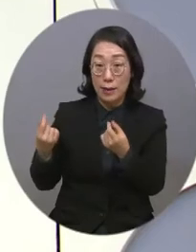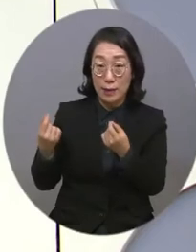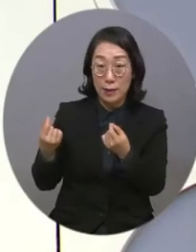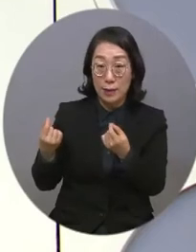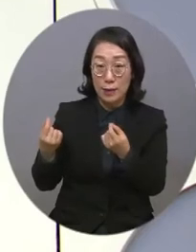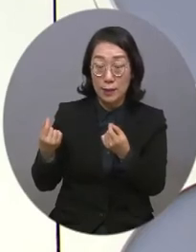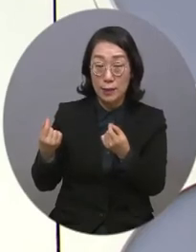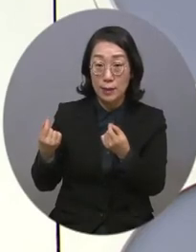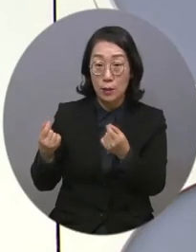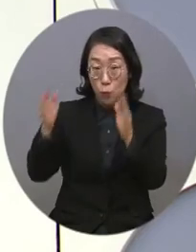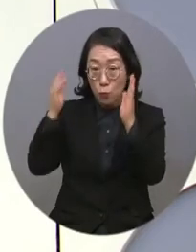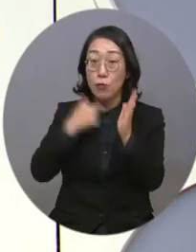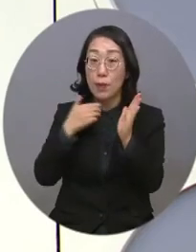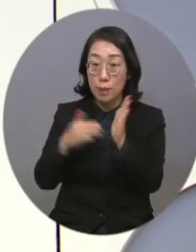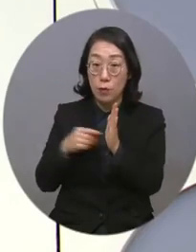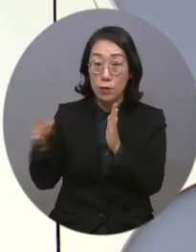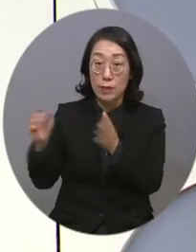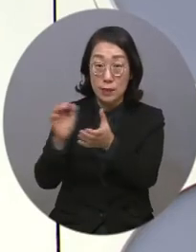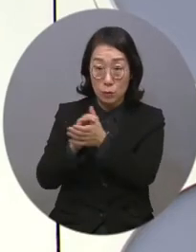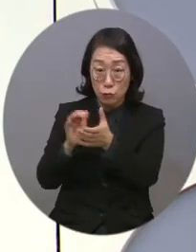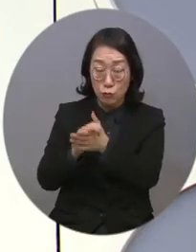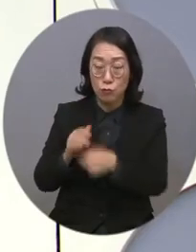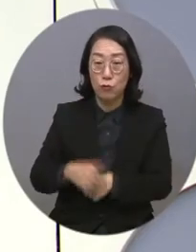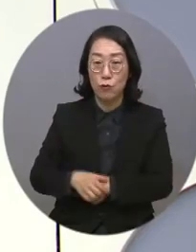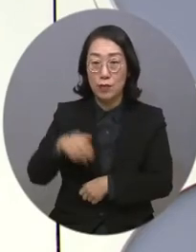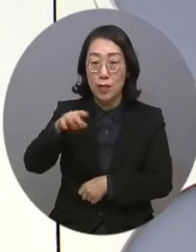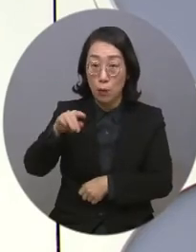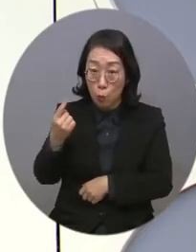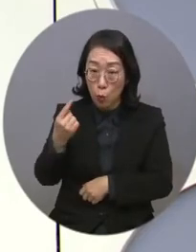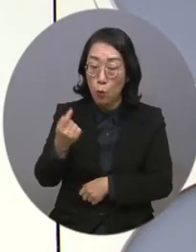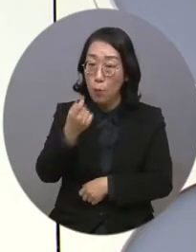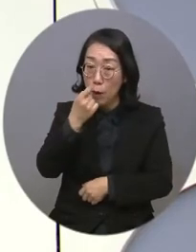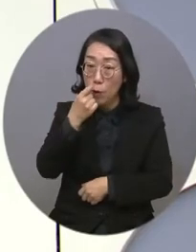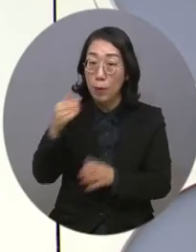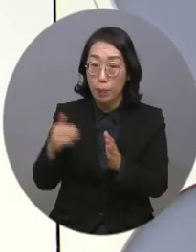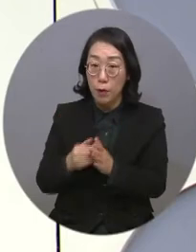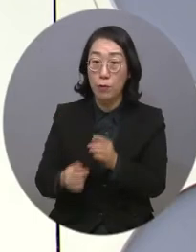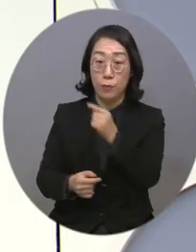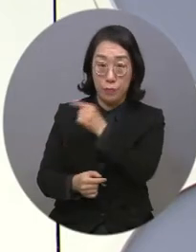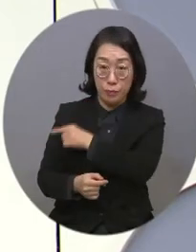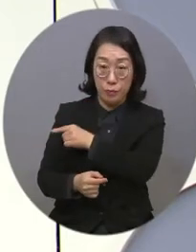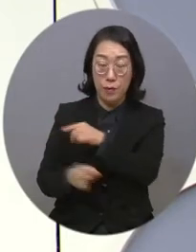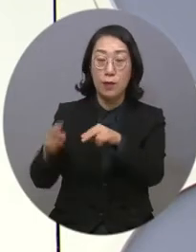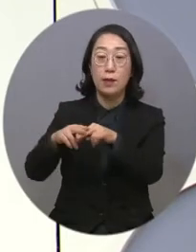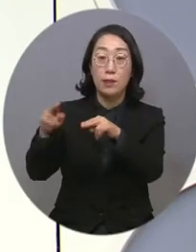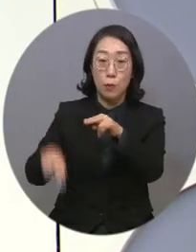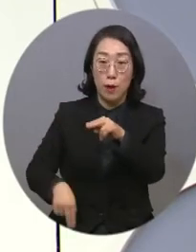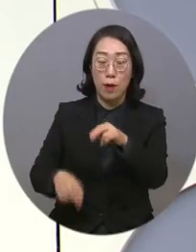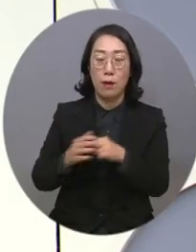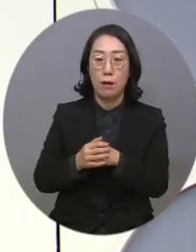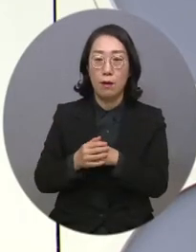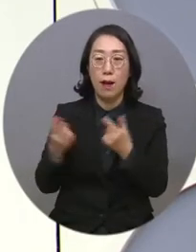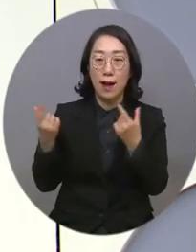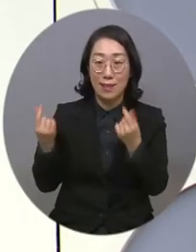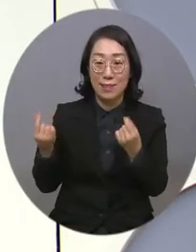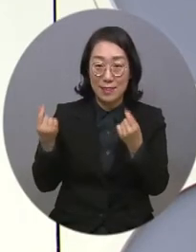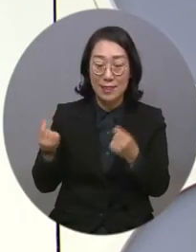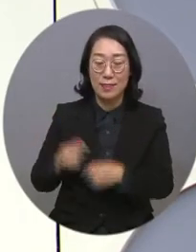공부를 했었는데 같이 귀국하고 같이 체코과를 만들고 체코과에서 은퇴했는데. 그분하고 내하고